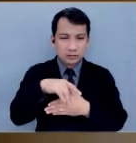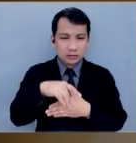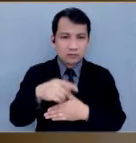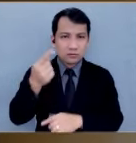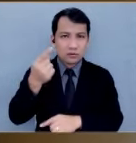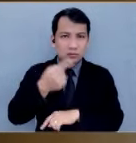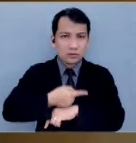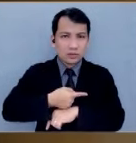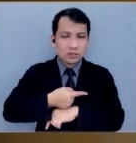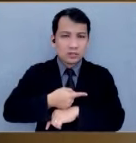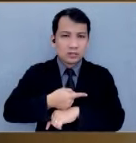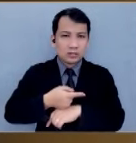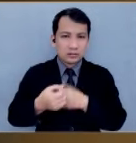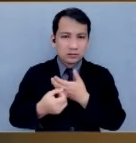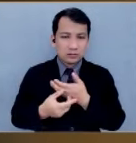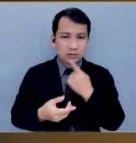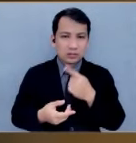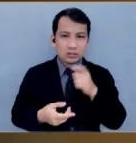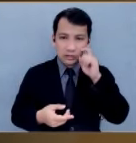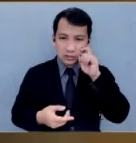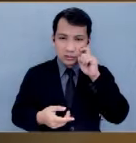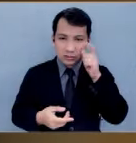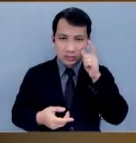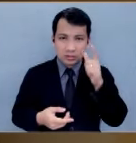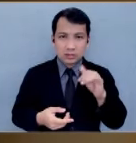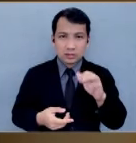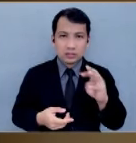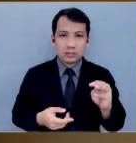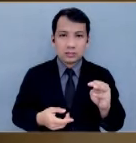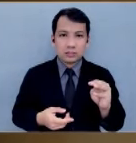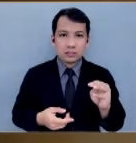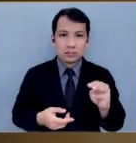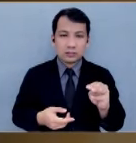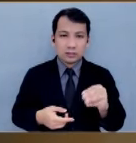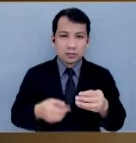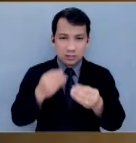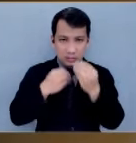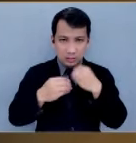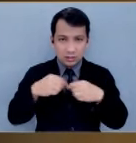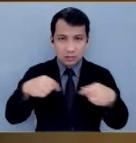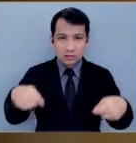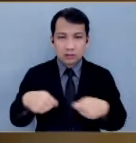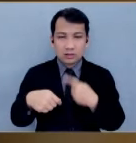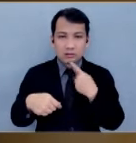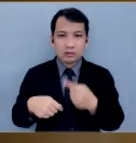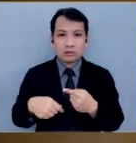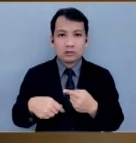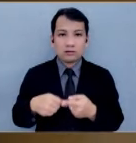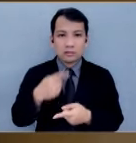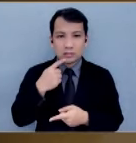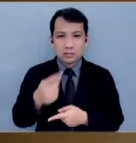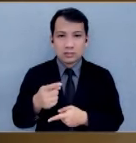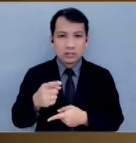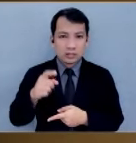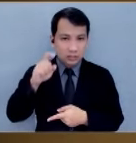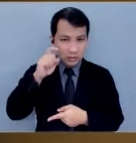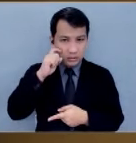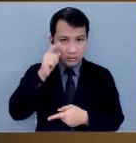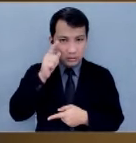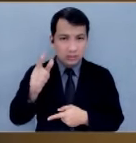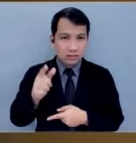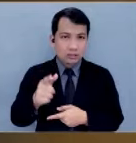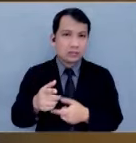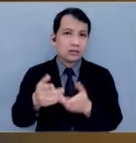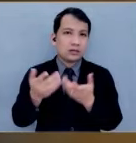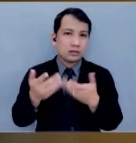nagpaluto ng steak si Sian kay Kim. Sa gitna ng kanilang pagkain, bigla na lang daw nagsabi si Sian ng tapusin na